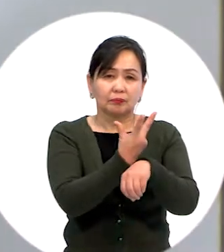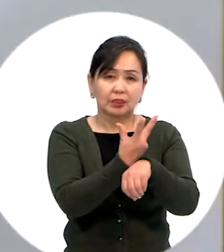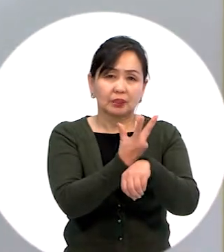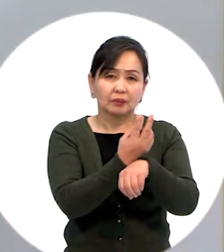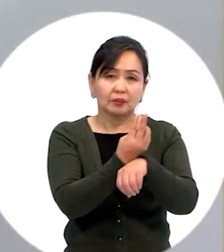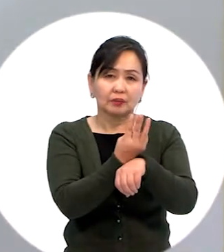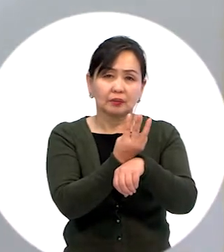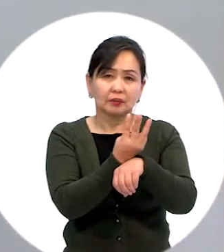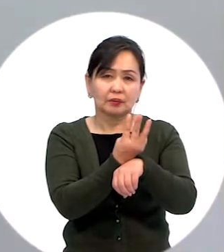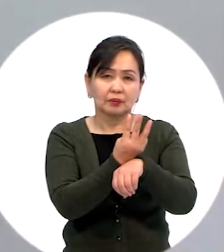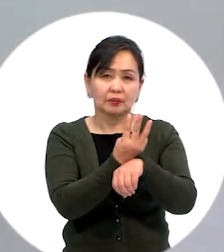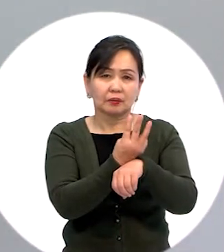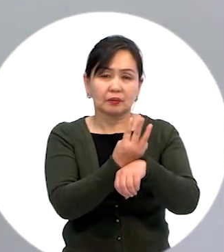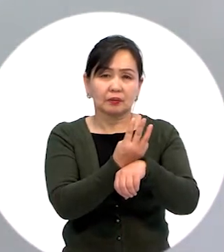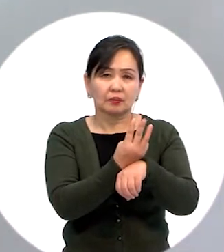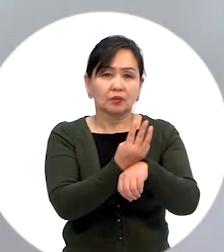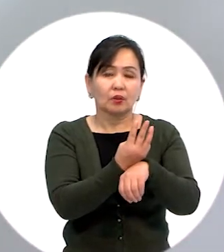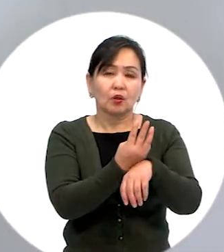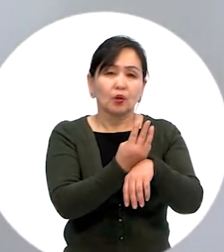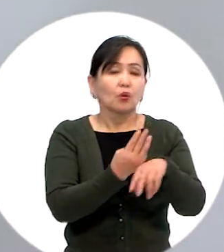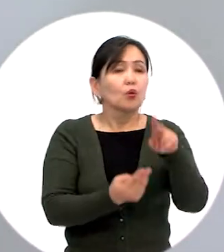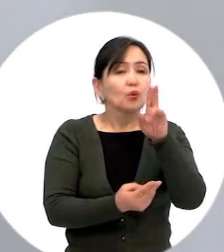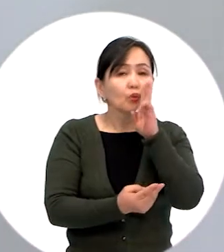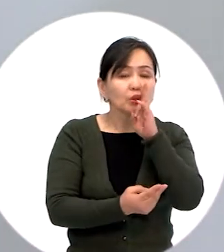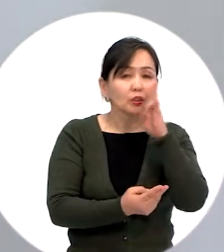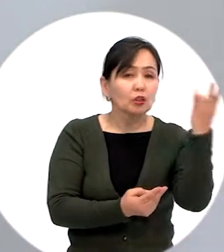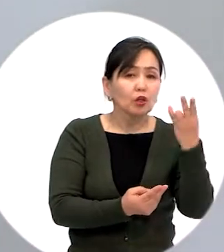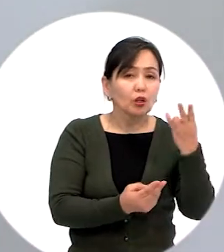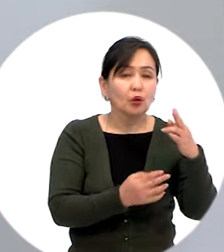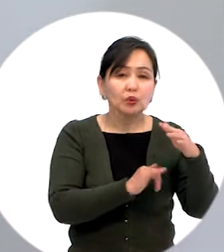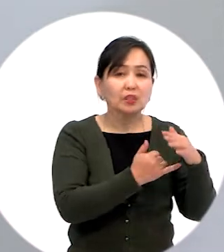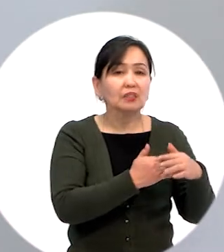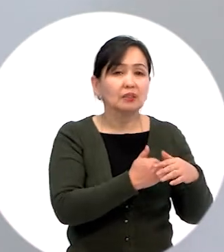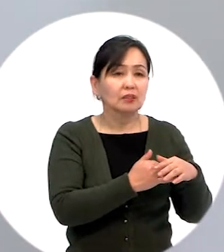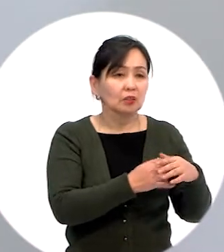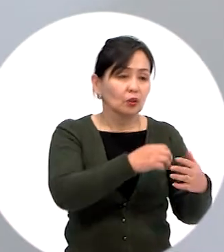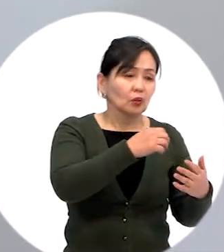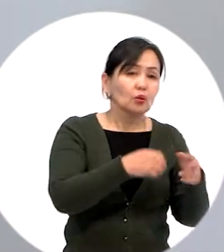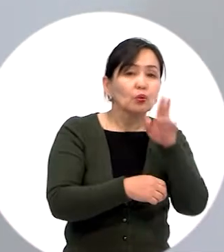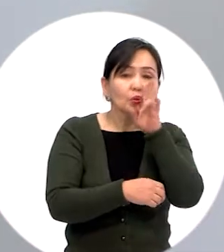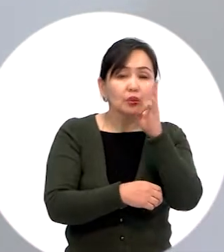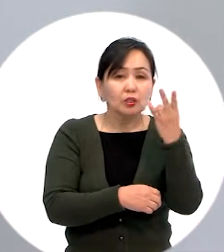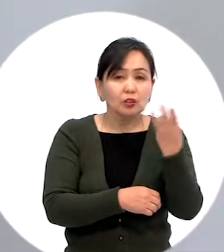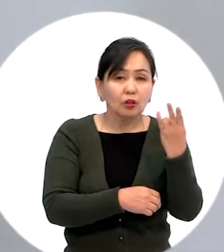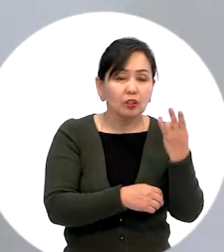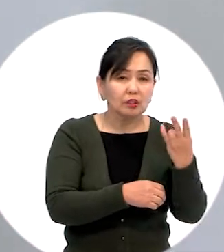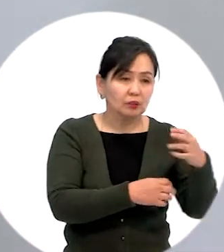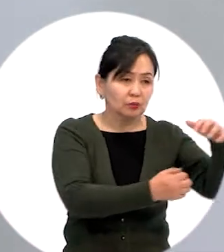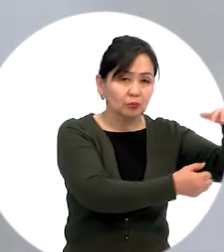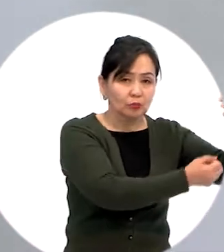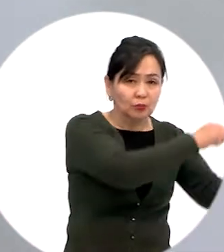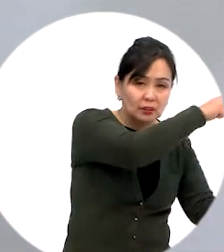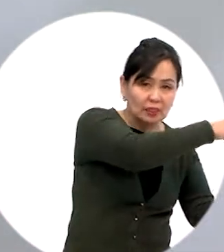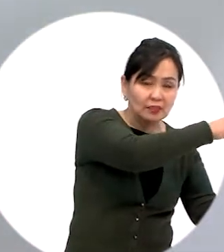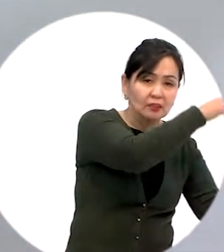Манжин. Сайн байна. За, энэ манжин маань хүнсний ногоо учраас багш нь хүнсний ногоо гэдэг сагсанд хийнэ. За, та